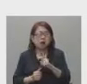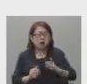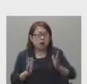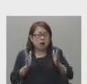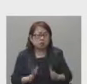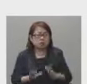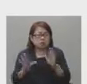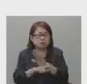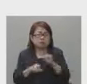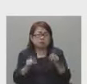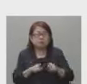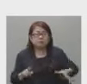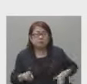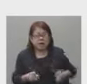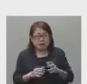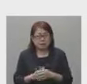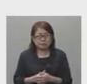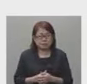านฮะ